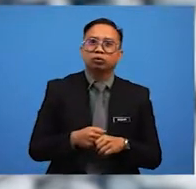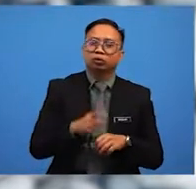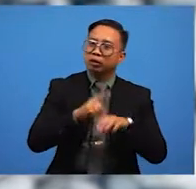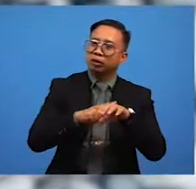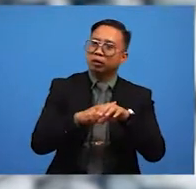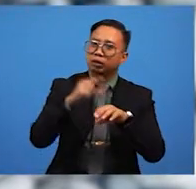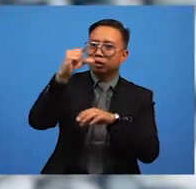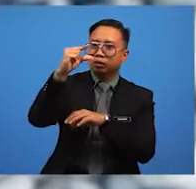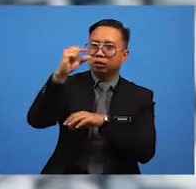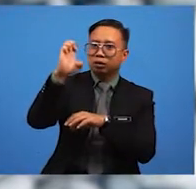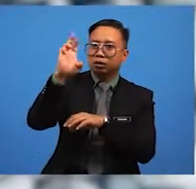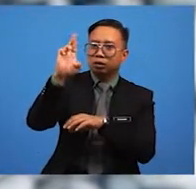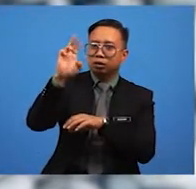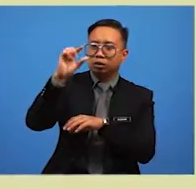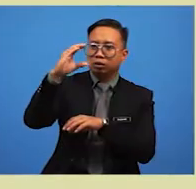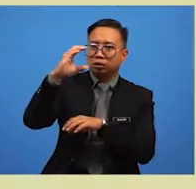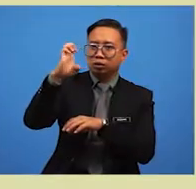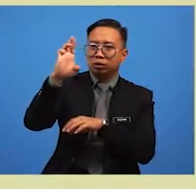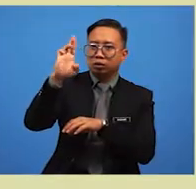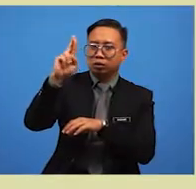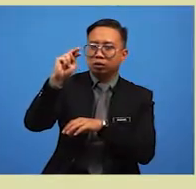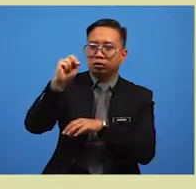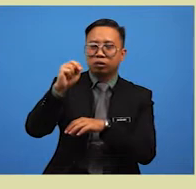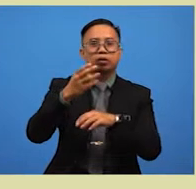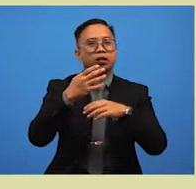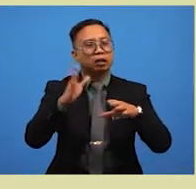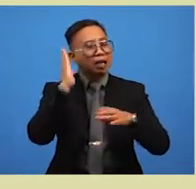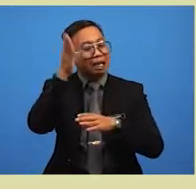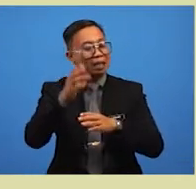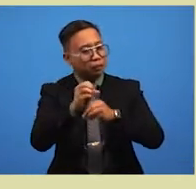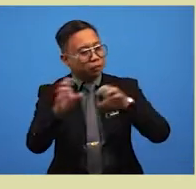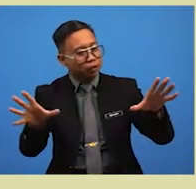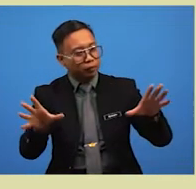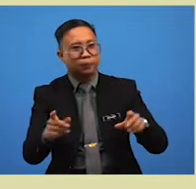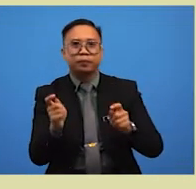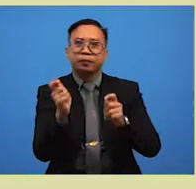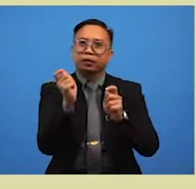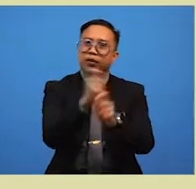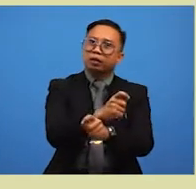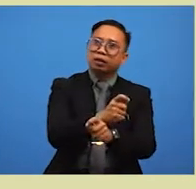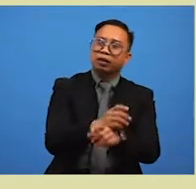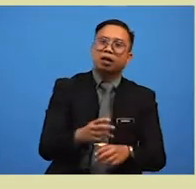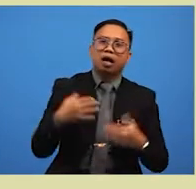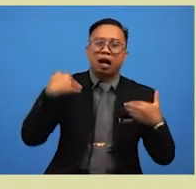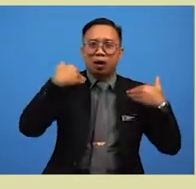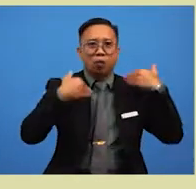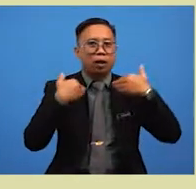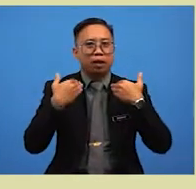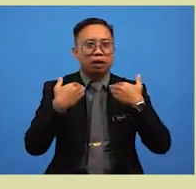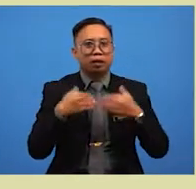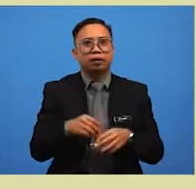akan merekah dan pecah. Kedua, tindakan haiwan seperti arnab dan tikus.